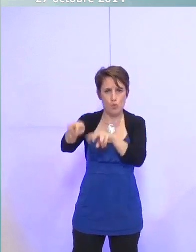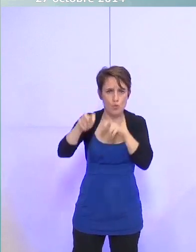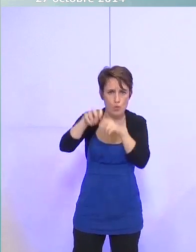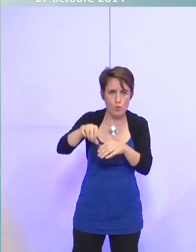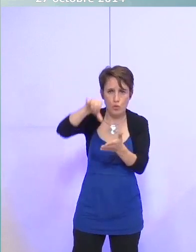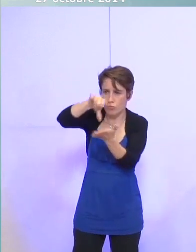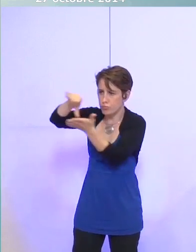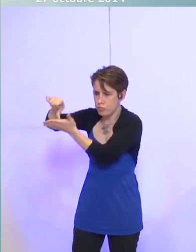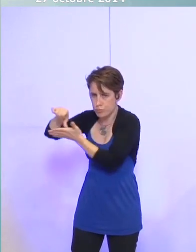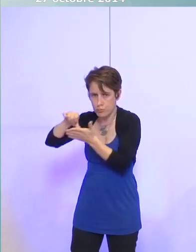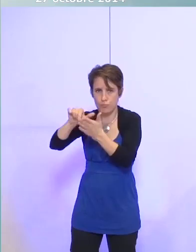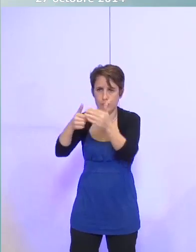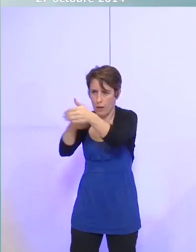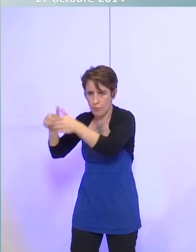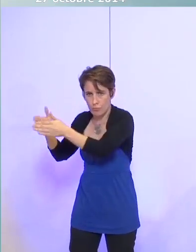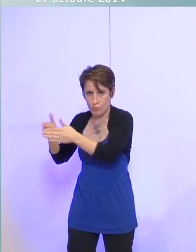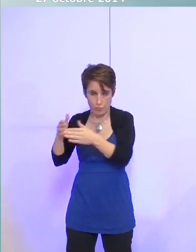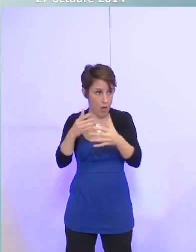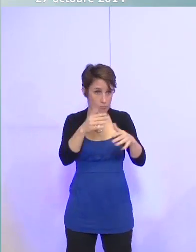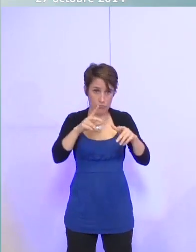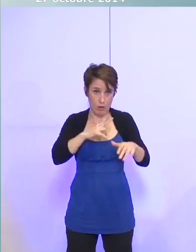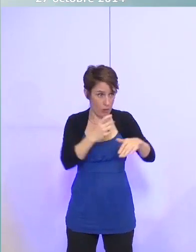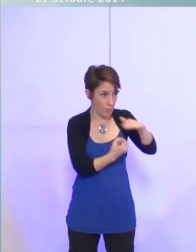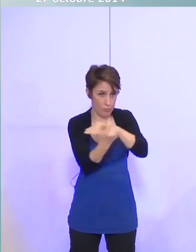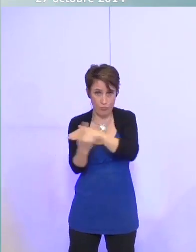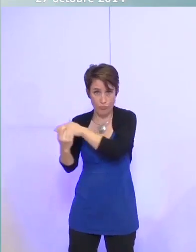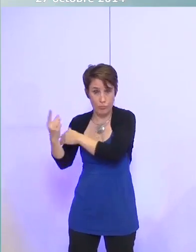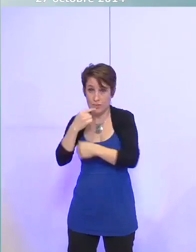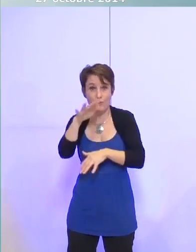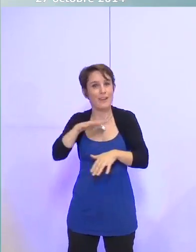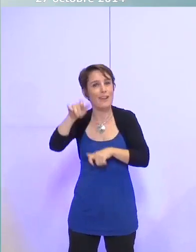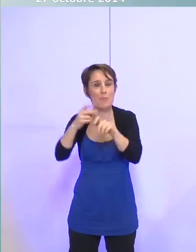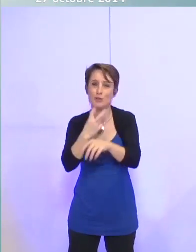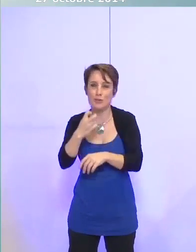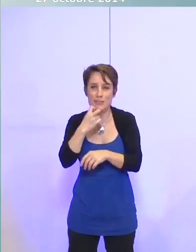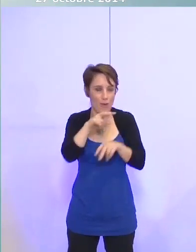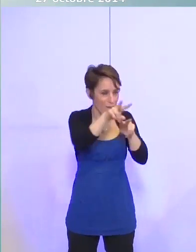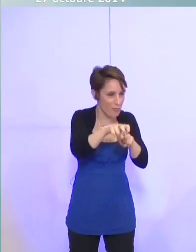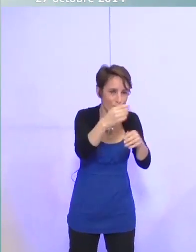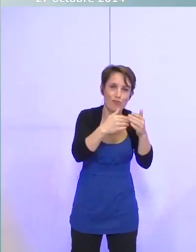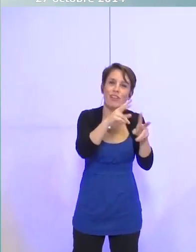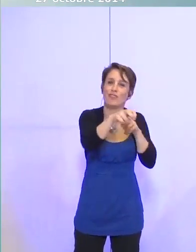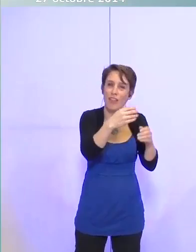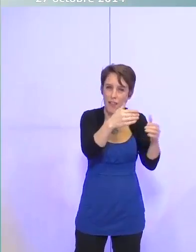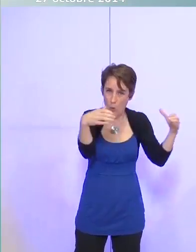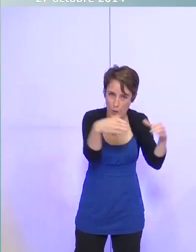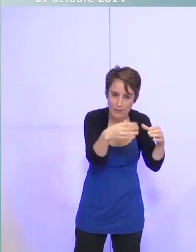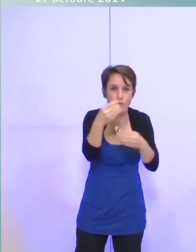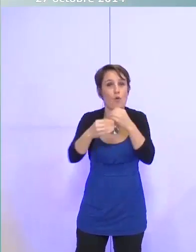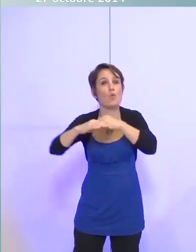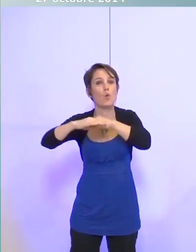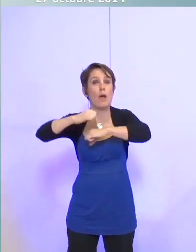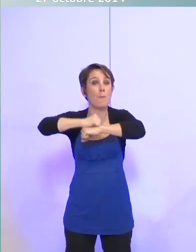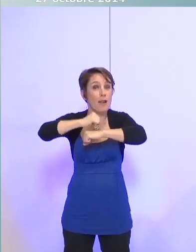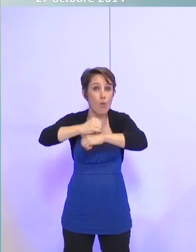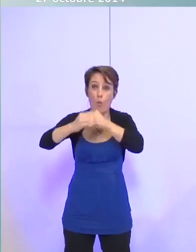Les habitants jardinent partout dans la ville, dans leurs jardins, mais aussi dans ces parcelles collectives, sur leurs terrasses, leurs